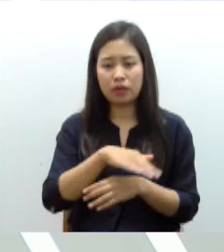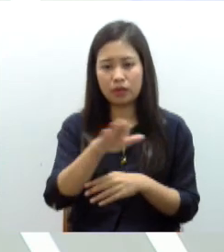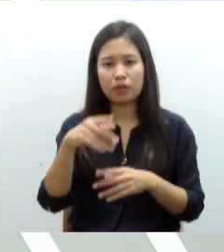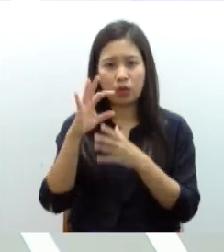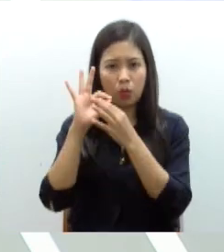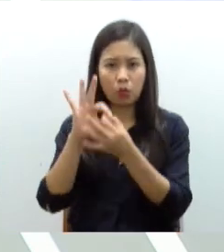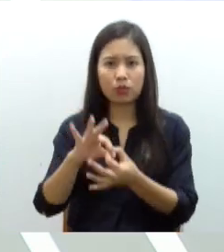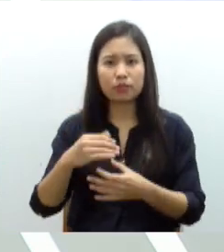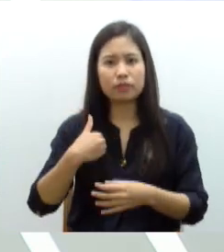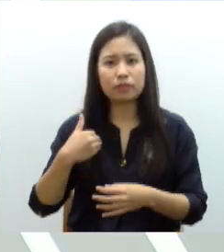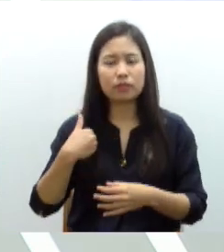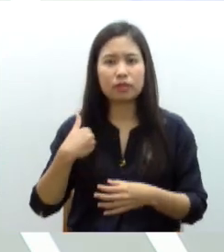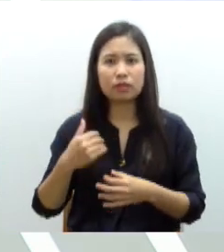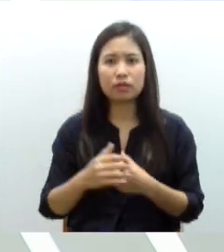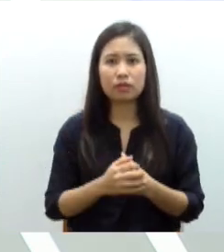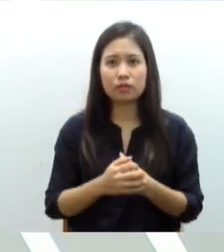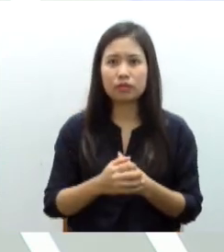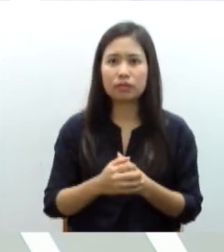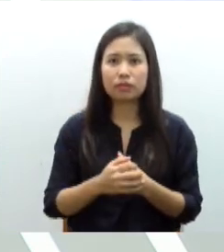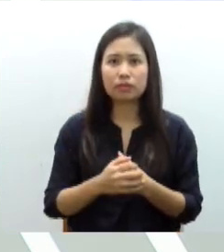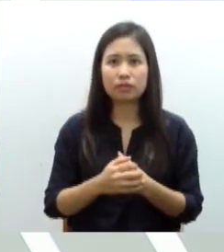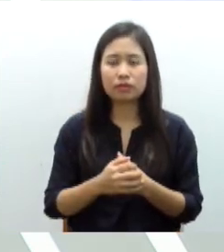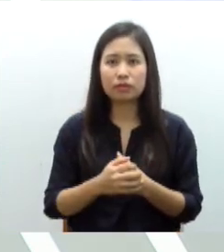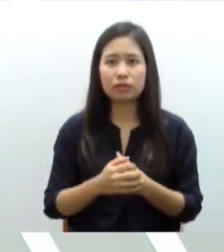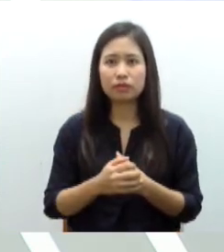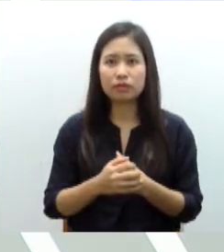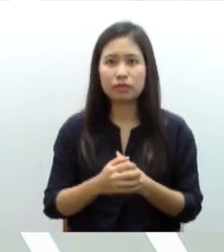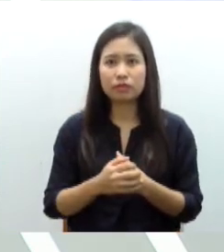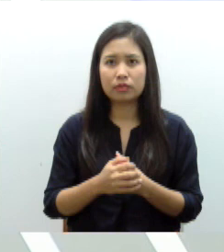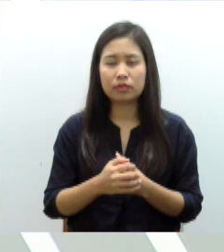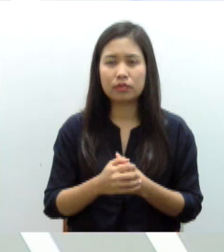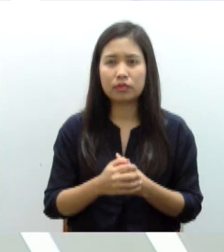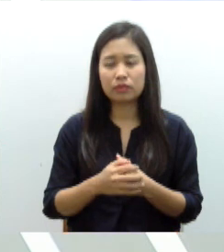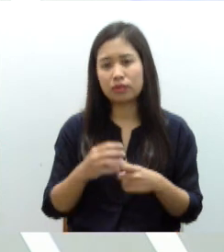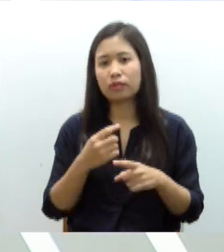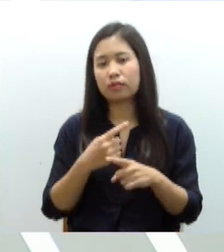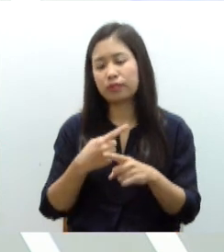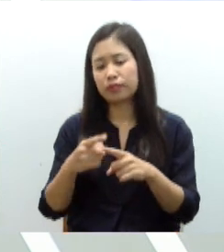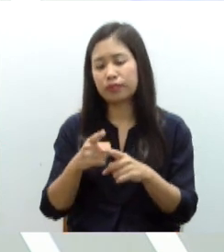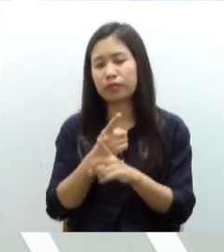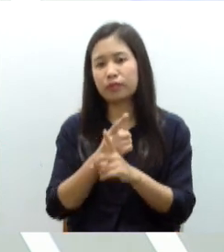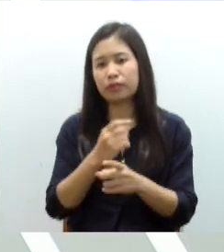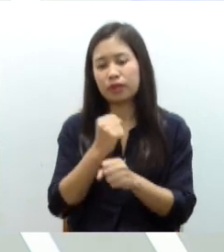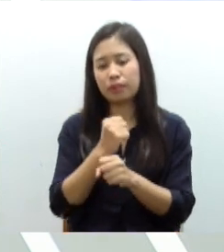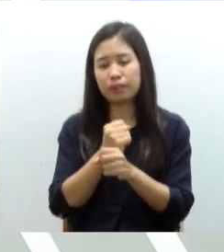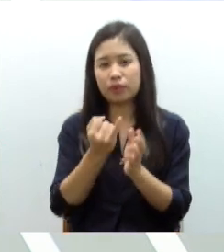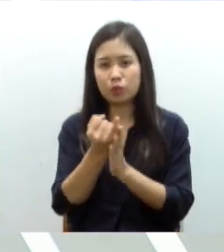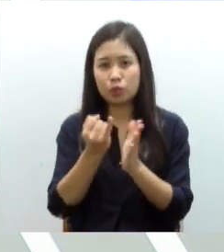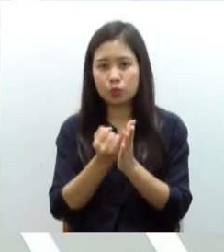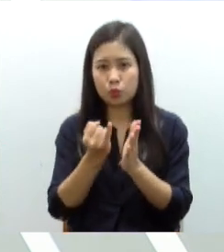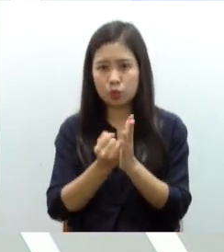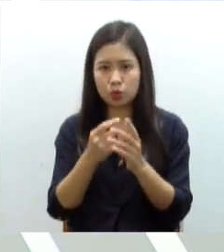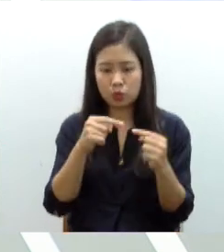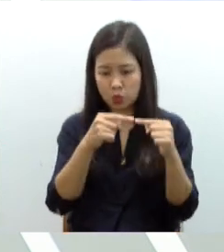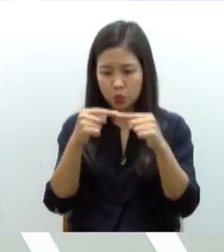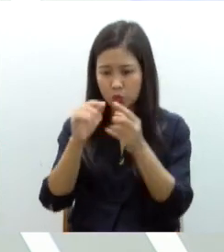รับสินบนนะมันต้องแยกแยะเป็นอันนี้มันก็จะไปนำสู่ความคิดที่ถูกต้องและพฤติกรรมที่ถูกต้องแล้วตัวพวกนี้มันจะนำไปสู่การปรับป